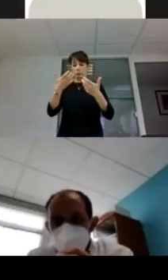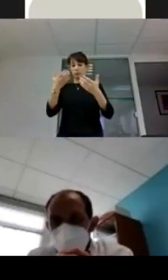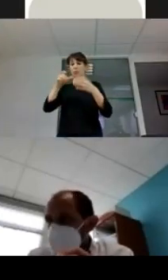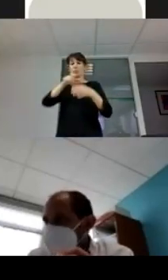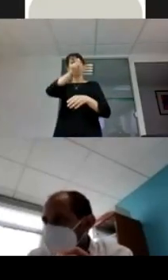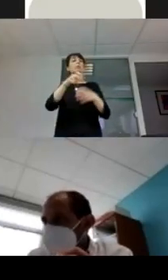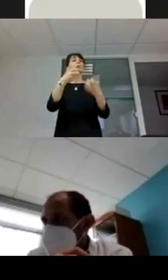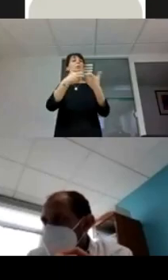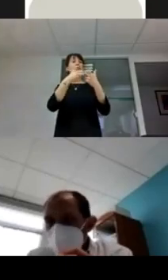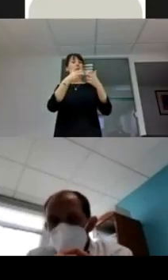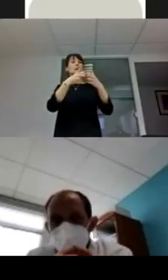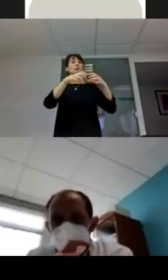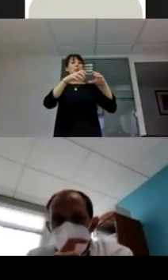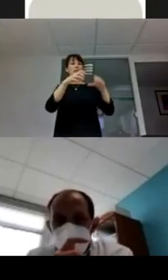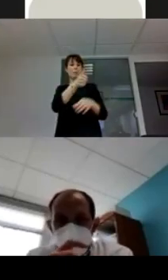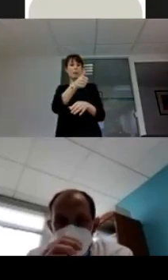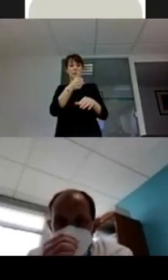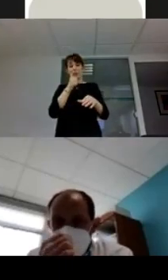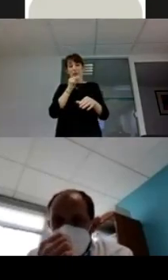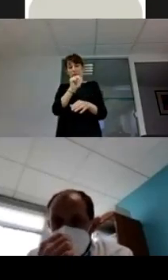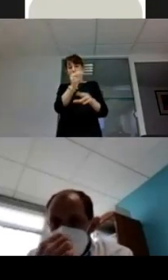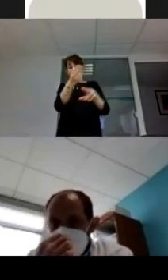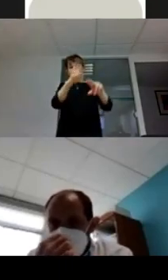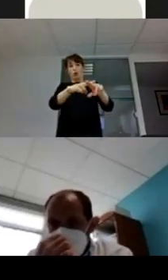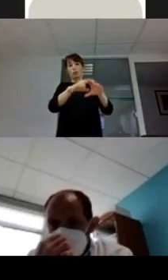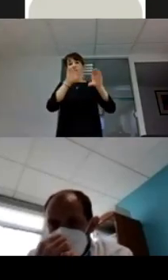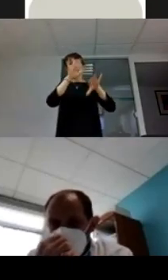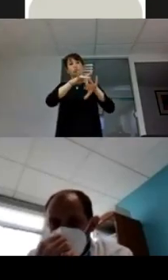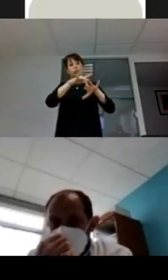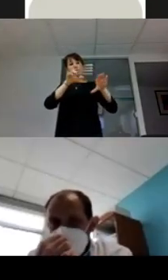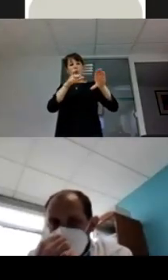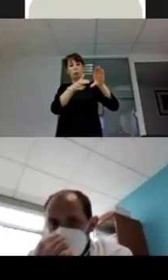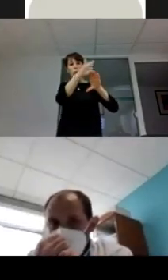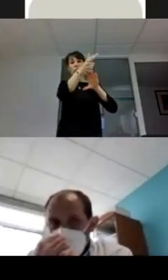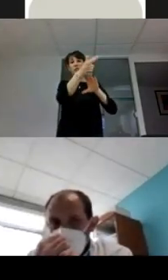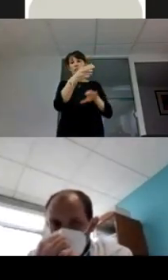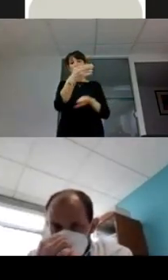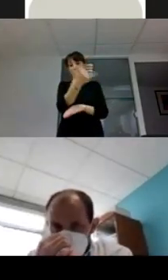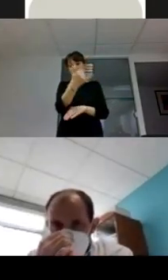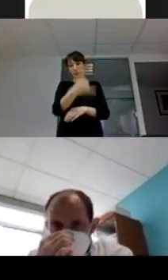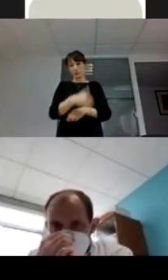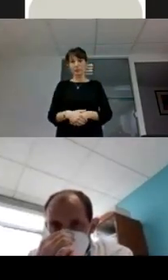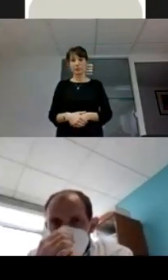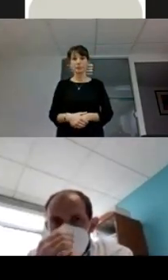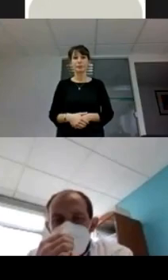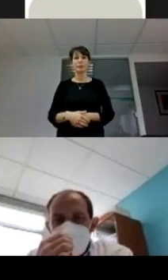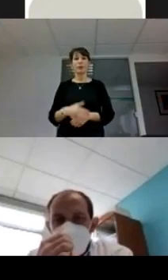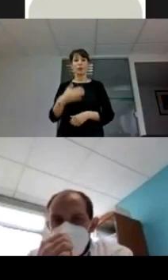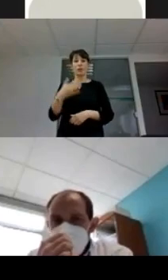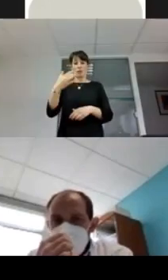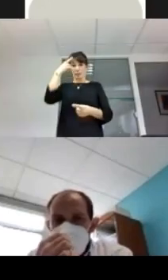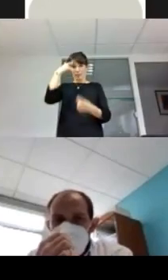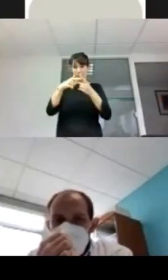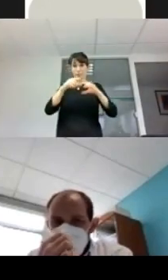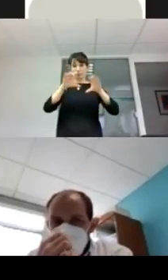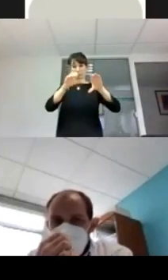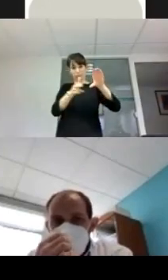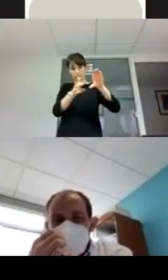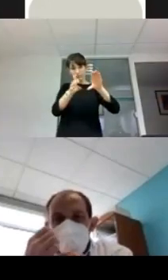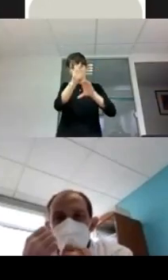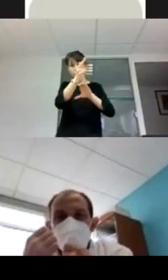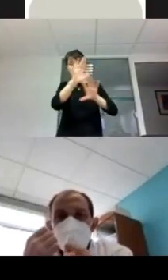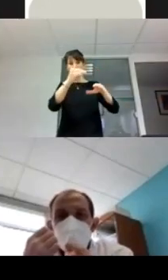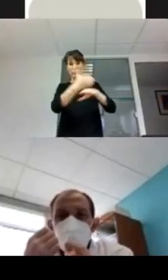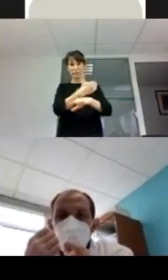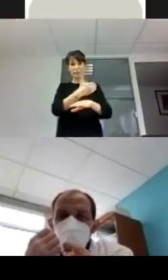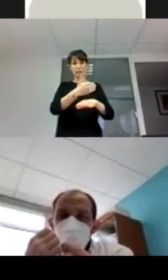de documentation d'un cancer. Ça ne sert à rien de faire une coloscopie à une personne dont l'espérance de vie est limitée. Pour la